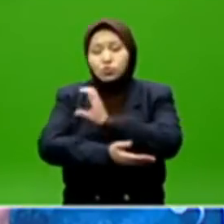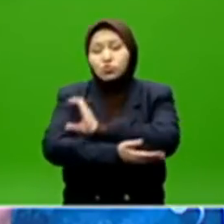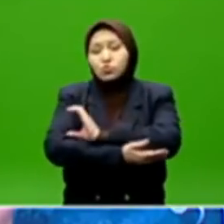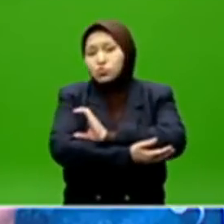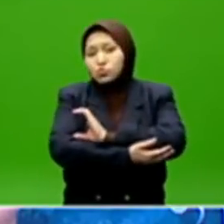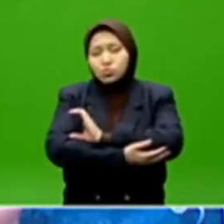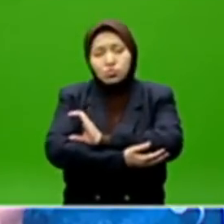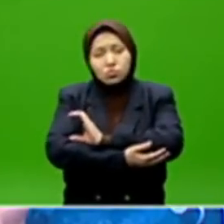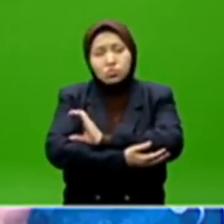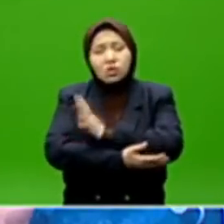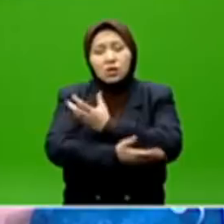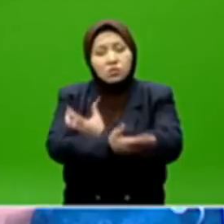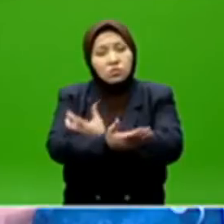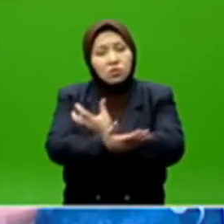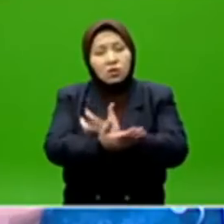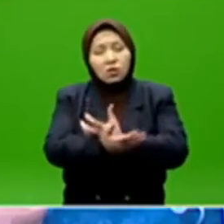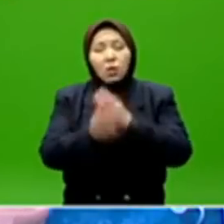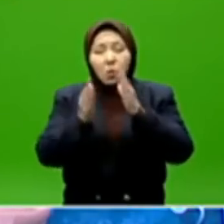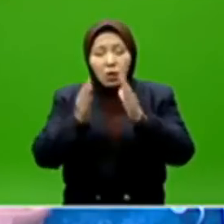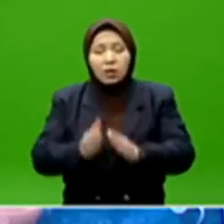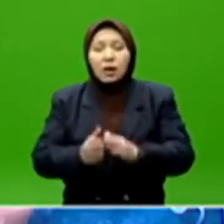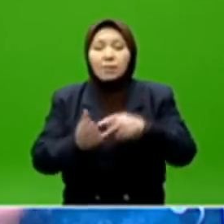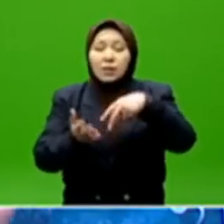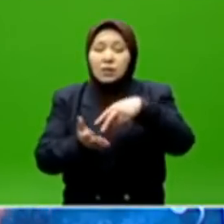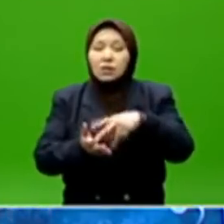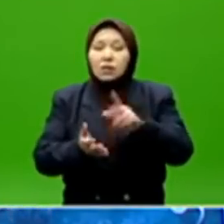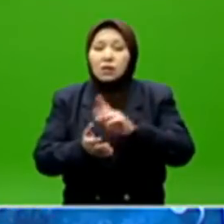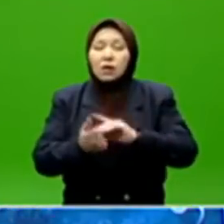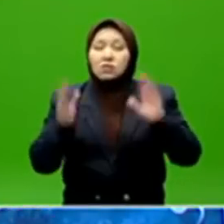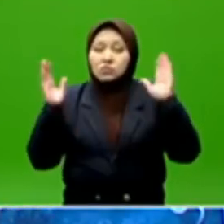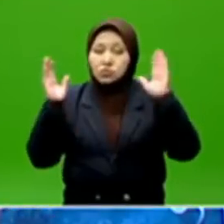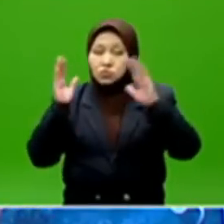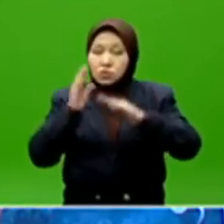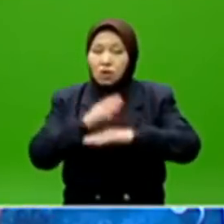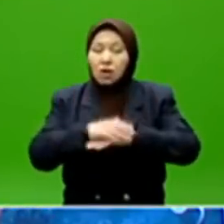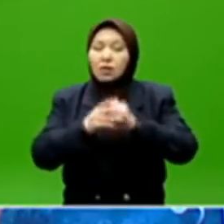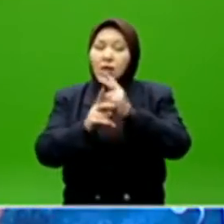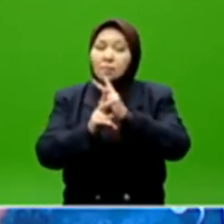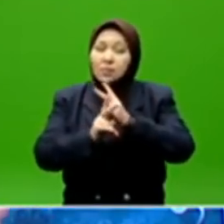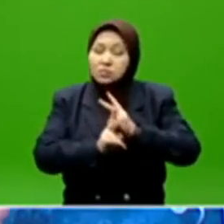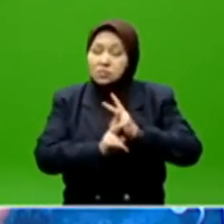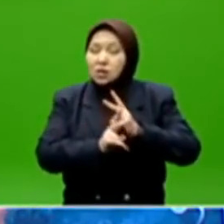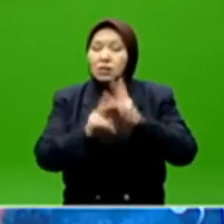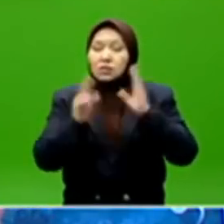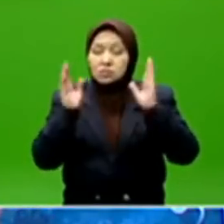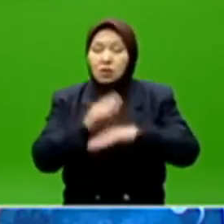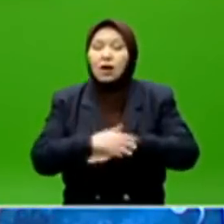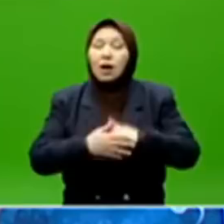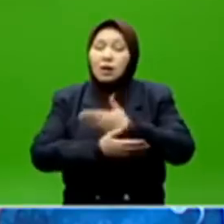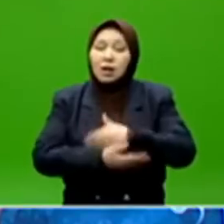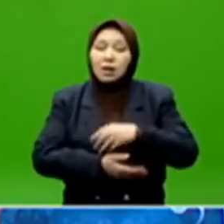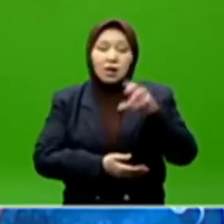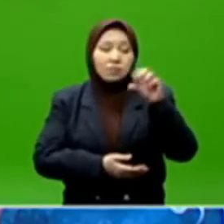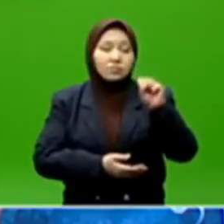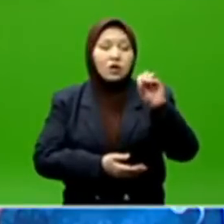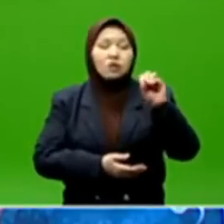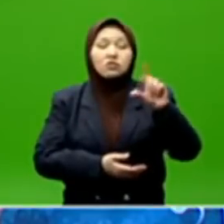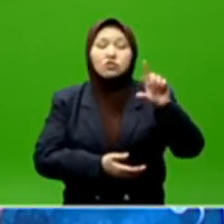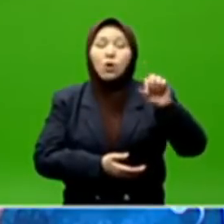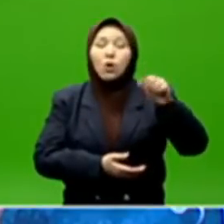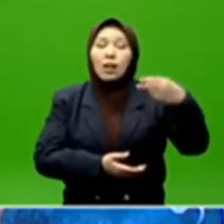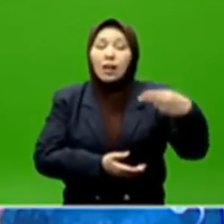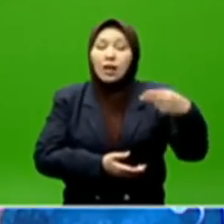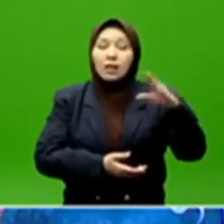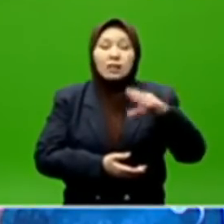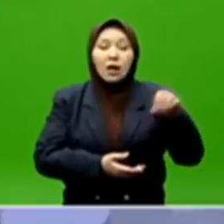zuriat keturunanku orang yang mendirikan solat, orang yang menjaga solat. Maknanya anak-anak yang soleh dan soleha, ustaz, ya. Betul. Mudah-mudahan ustaz